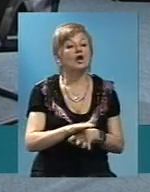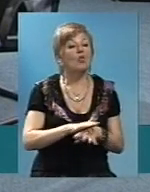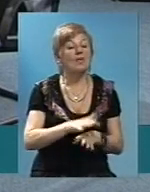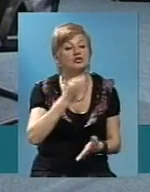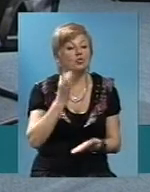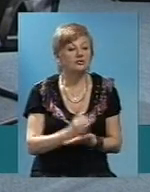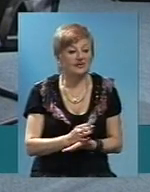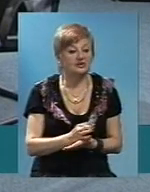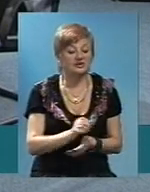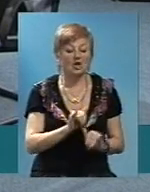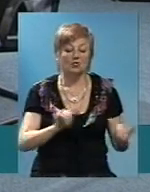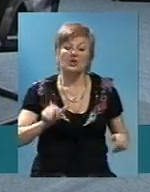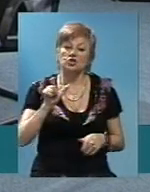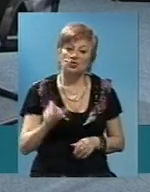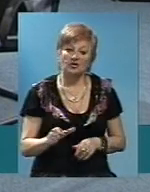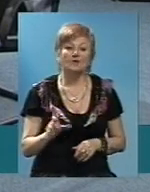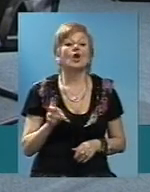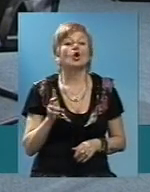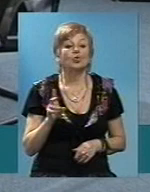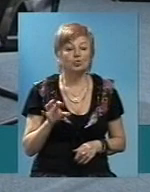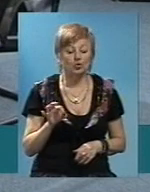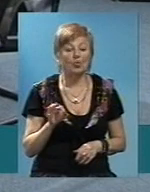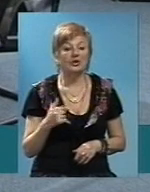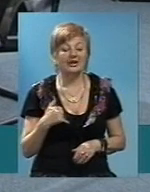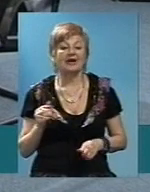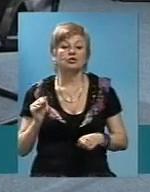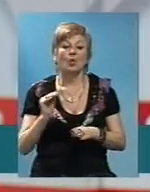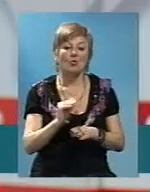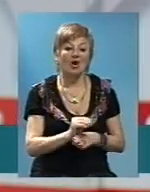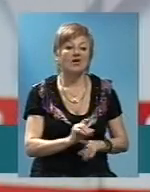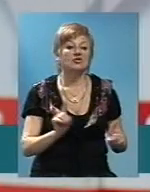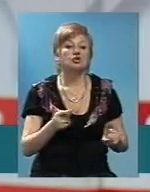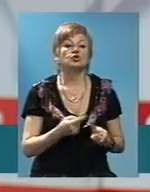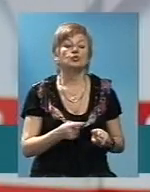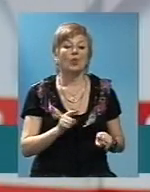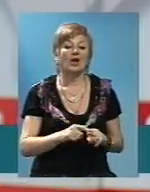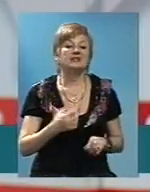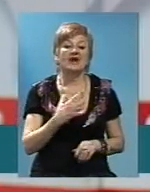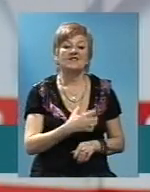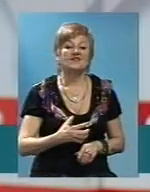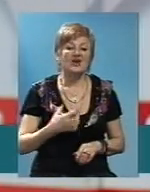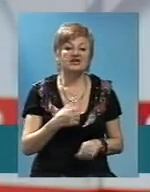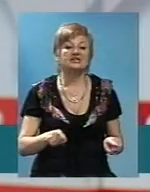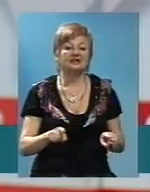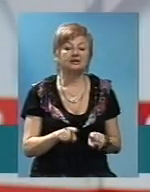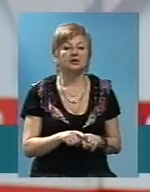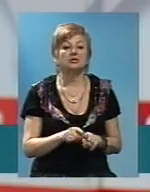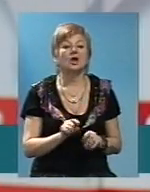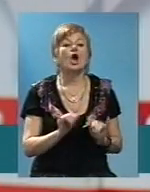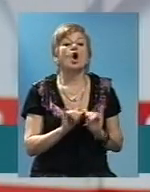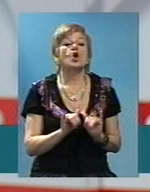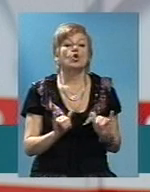відповідальність розвиватися в людині. Але знаєте, що я все ж таки додав би, мабуть, що це важливий такий компонент, як